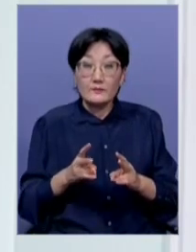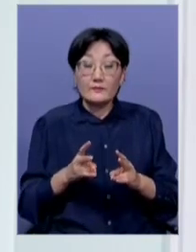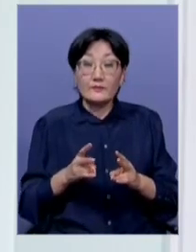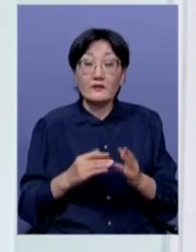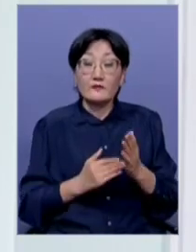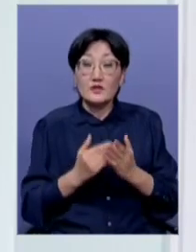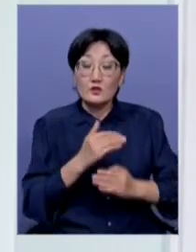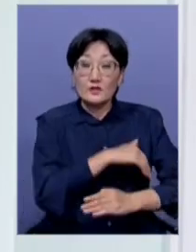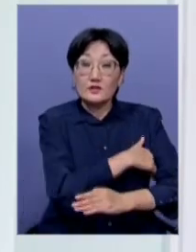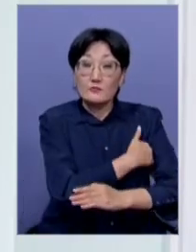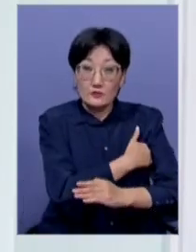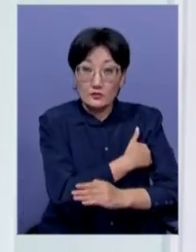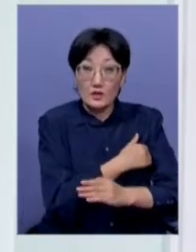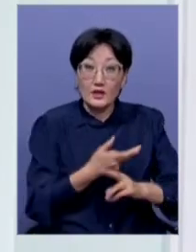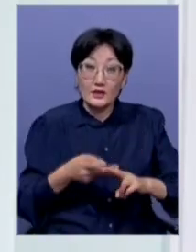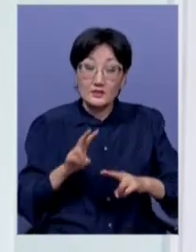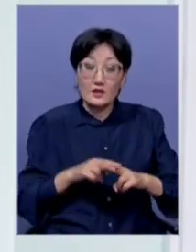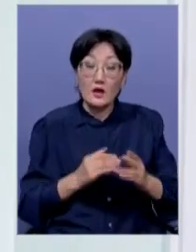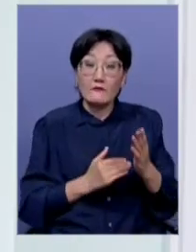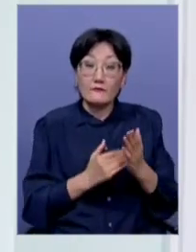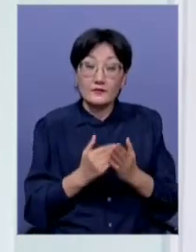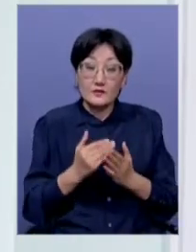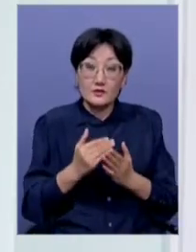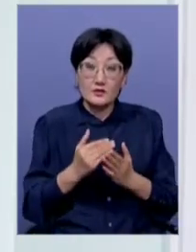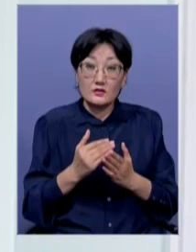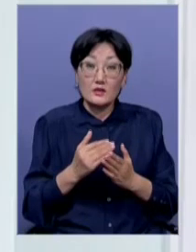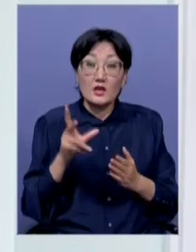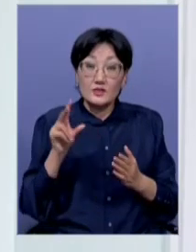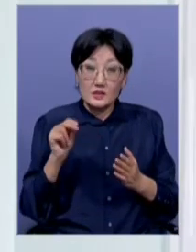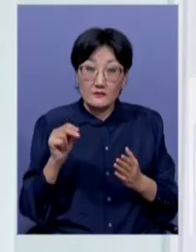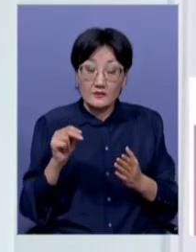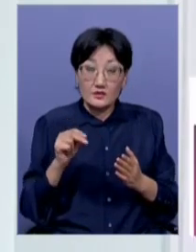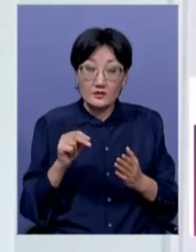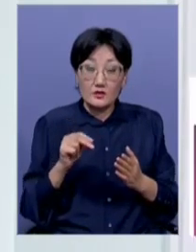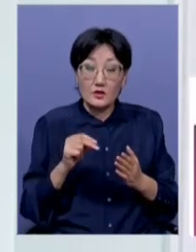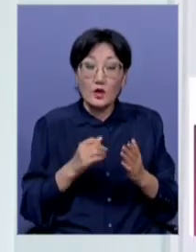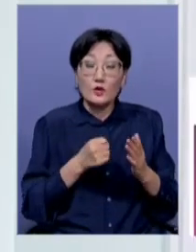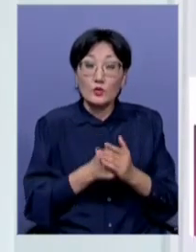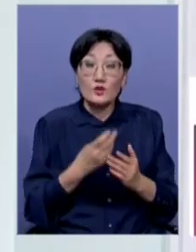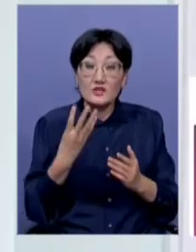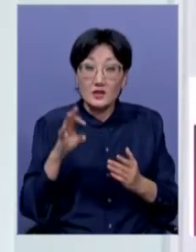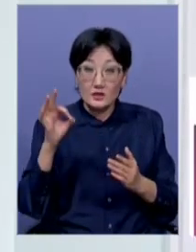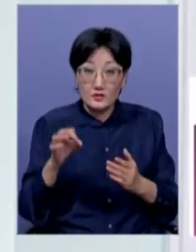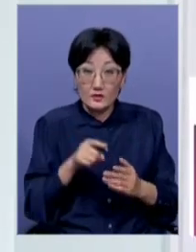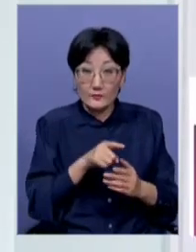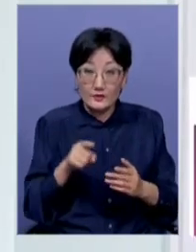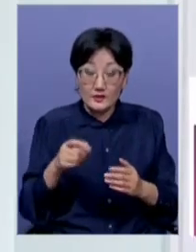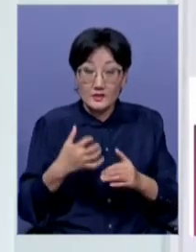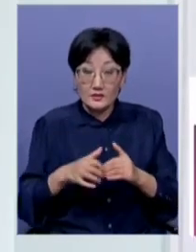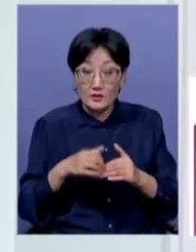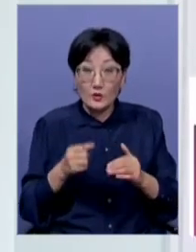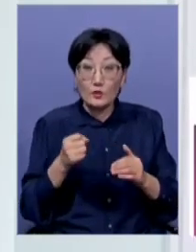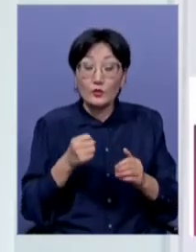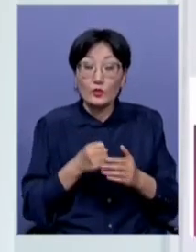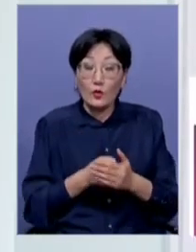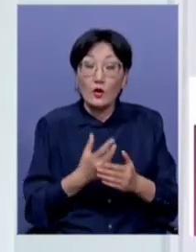характеризуется высокой температурой. Это высокие цифры доходят до 40 градусов в течение среднем от 3 до 5